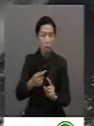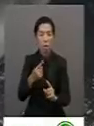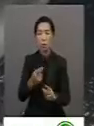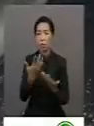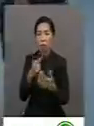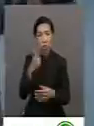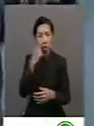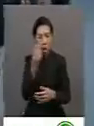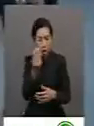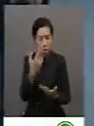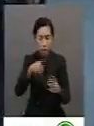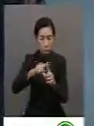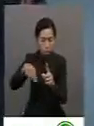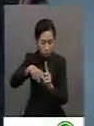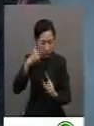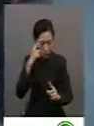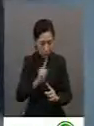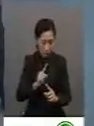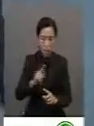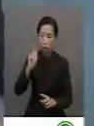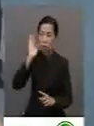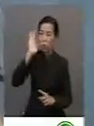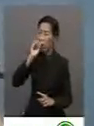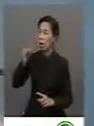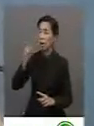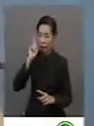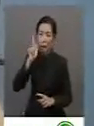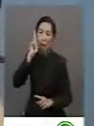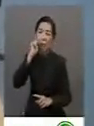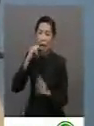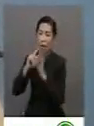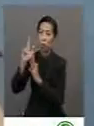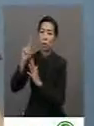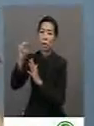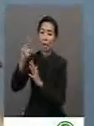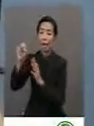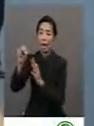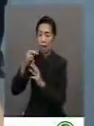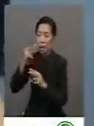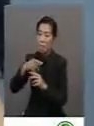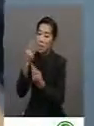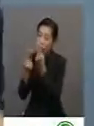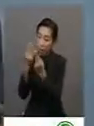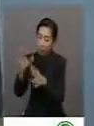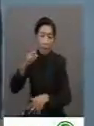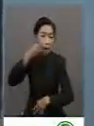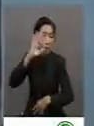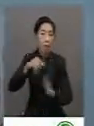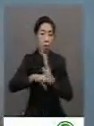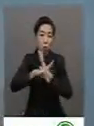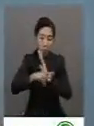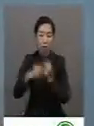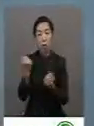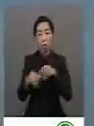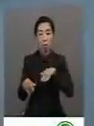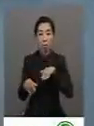นี้บอกว่าเป็นคนน่านกลับจากเยี่ยมแม่ที่จังหวัดน่านมากำลังจะเดินทางไปทำงานต่อที่ชลบุรีมาถึงจุดตรวจไม่ได้ค